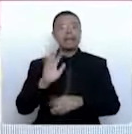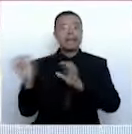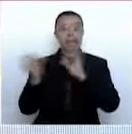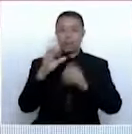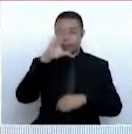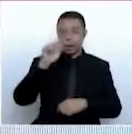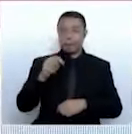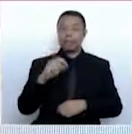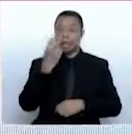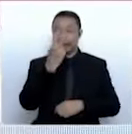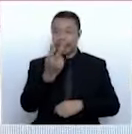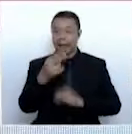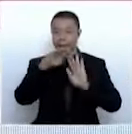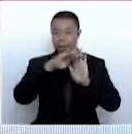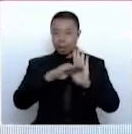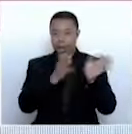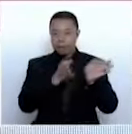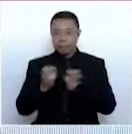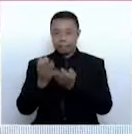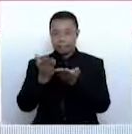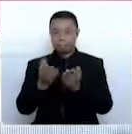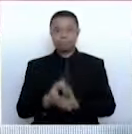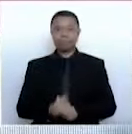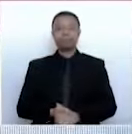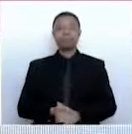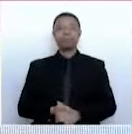berdebat malam ini. Kita simak tata tertib berikut ini.